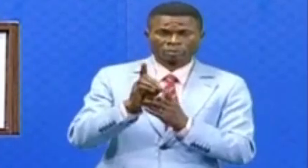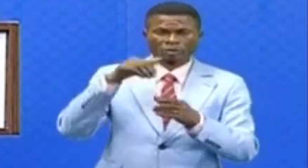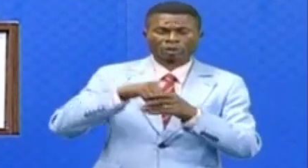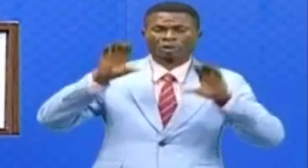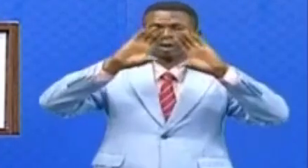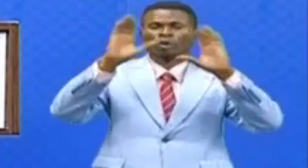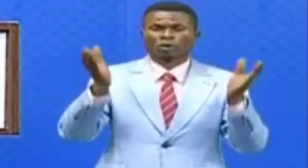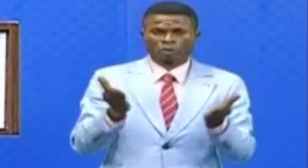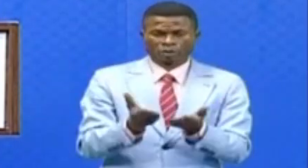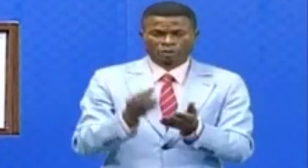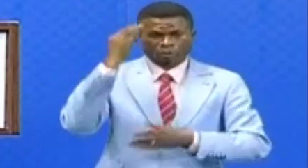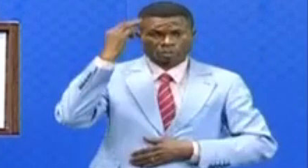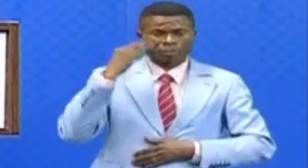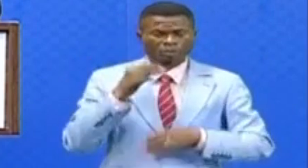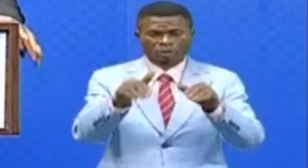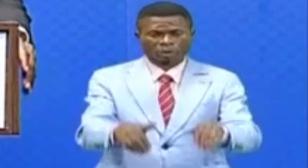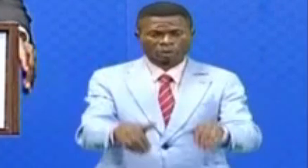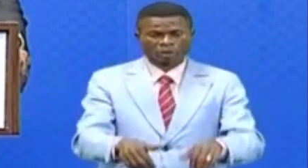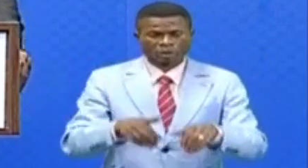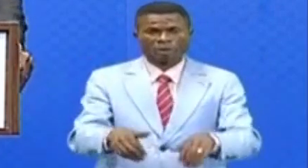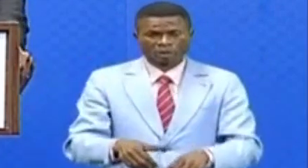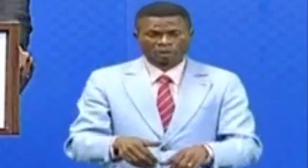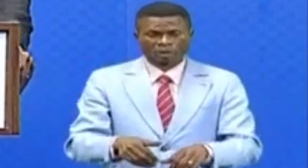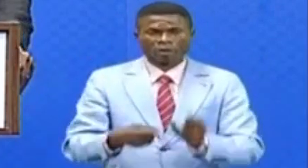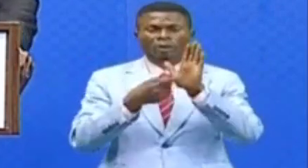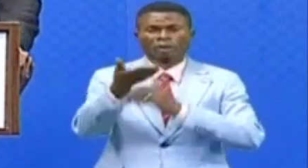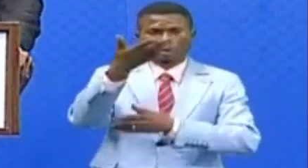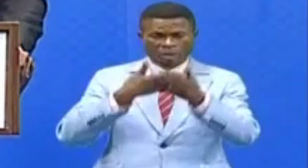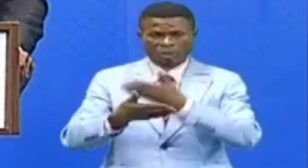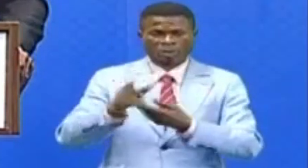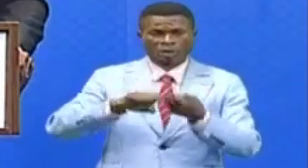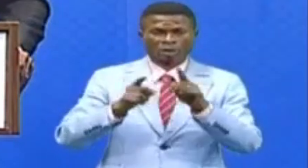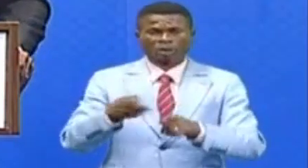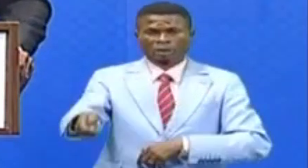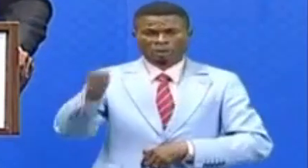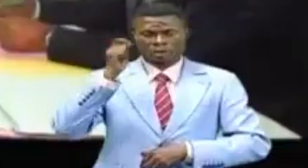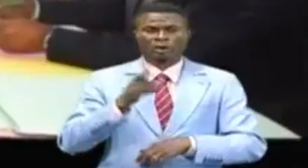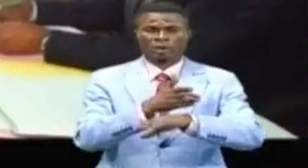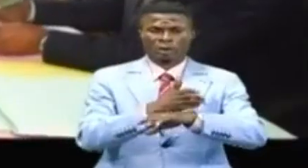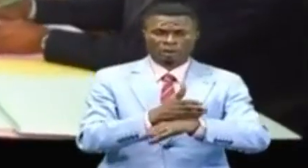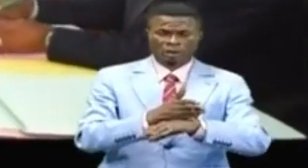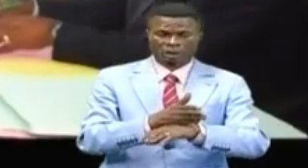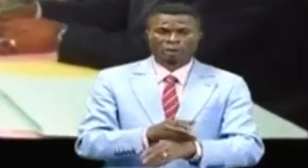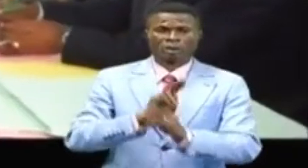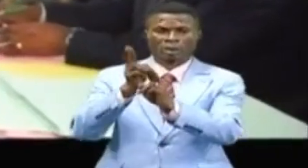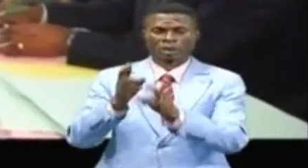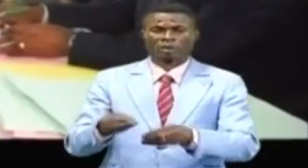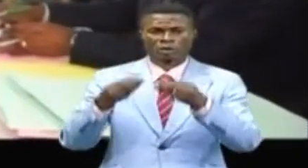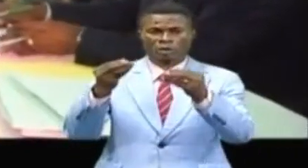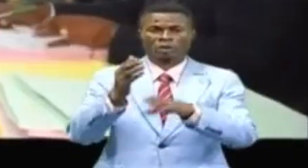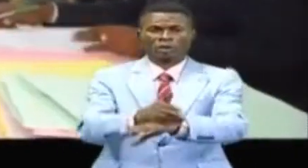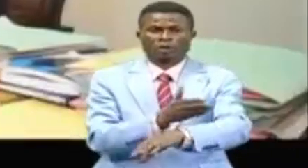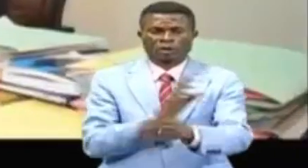communautaires. Le ministre de l'Agriculture, représenté par son collègue de la pêche et élevage, a présenté au Conseil l'évolution